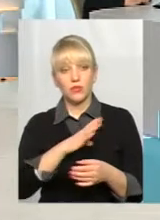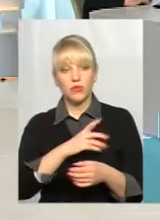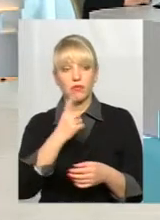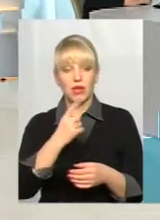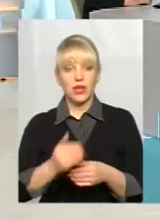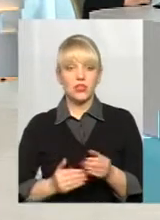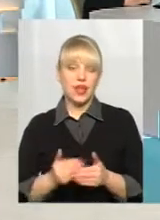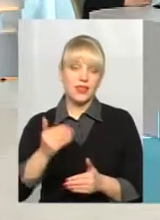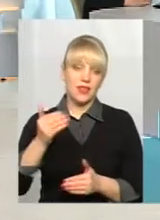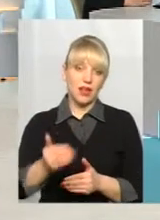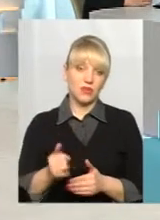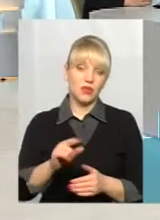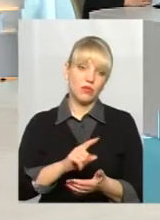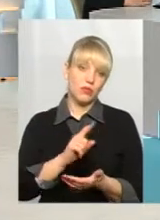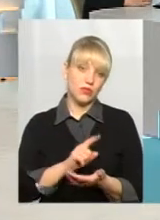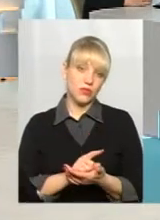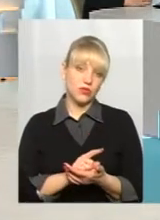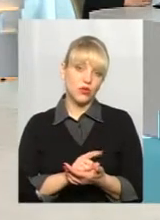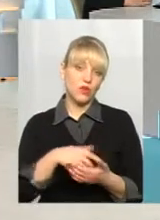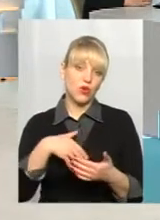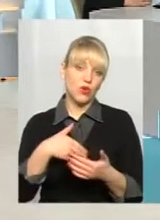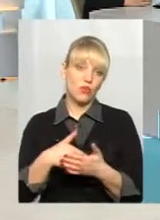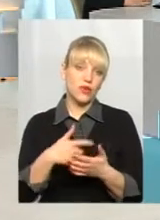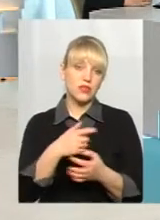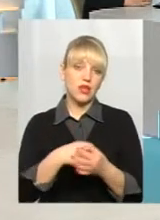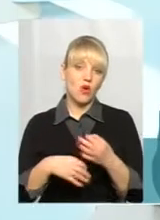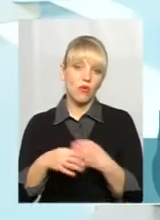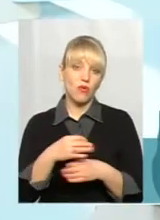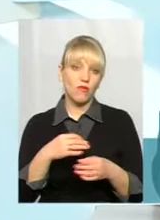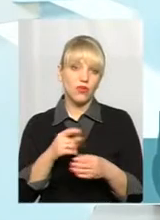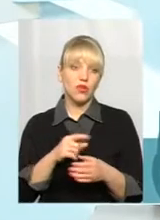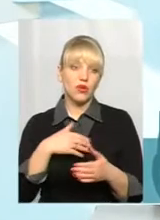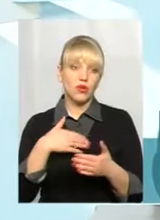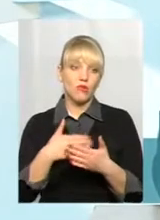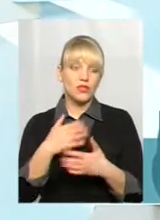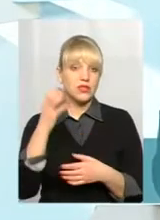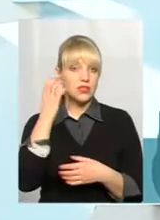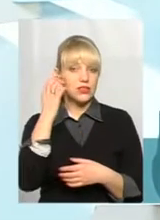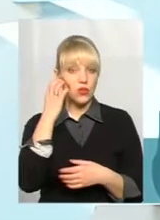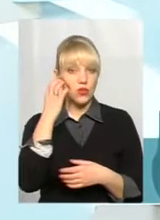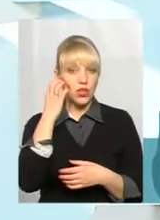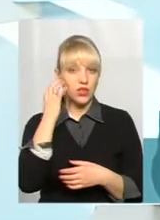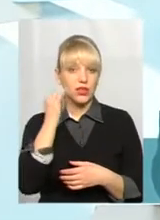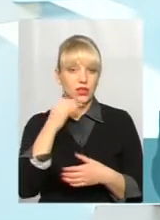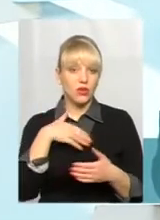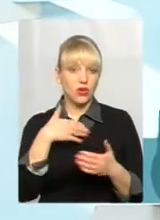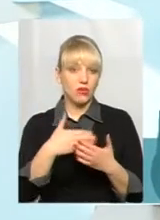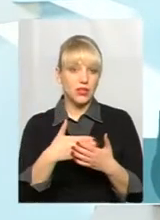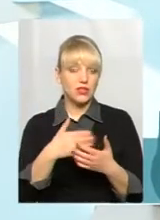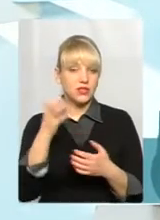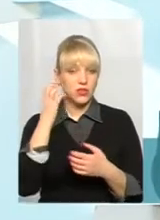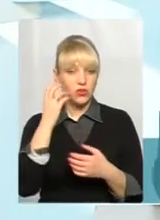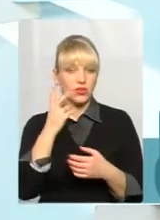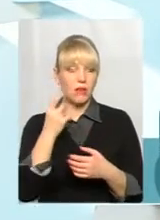етап, от. І обов'язково громадське обговорення і громадські слухання. І то, і громадські обговорення, і громадські слухання на